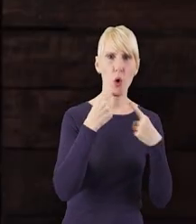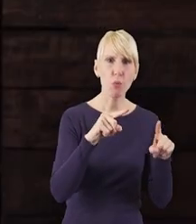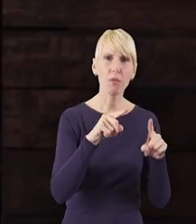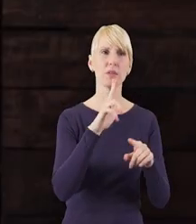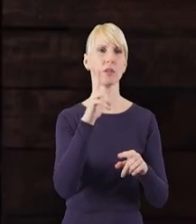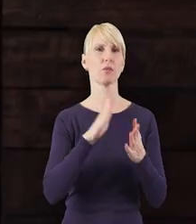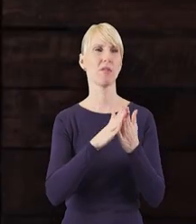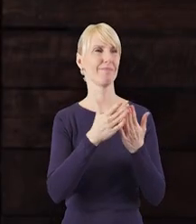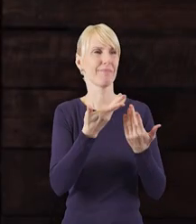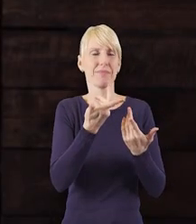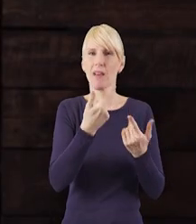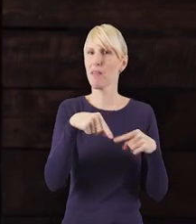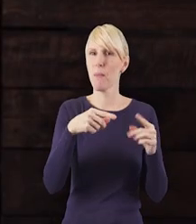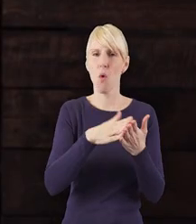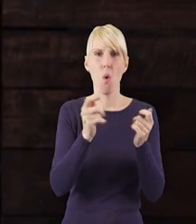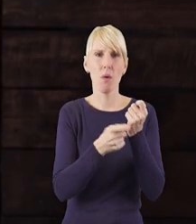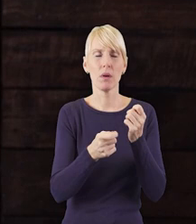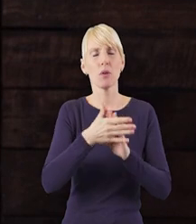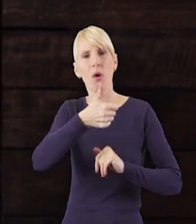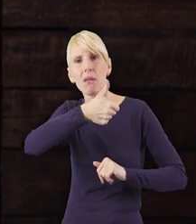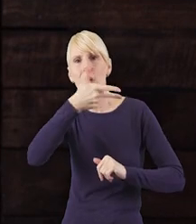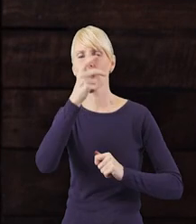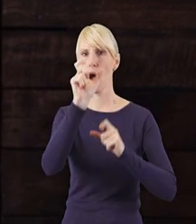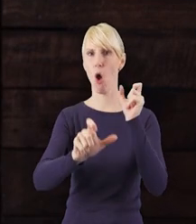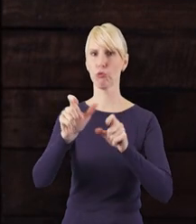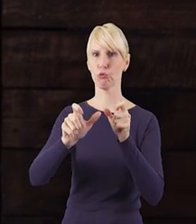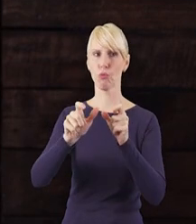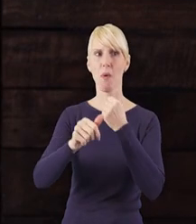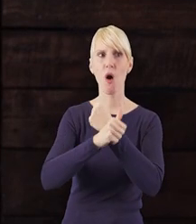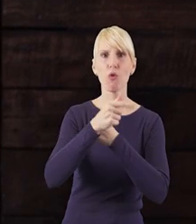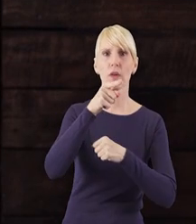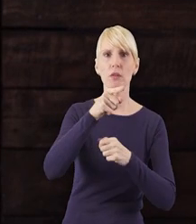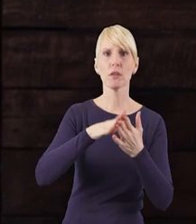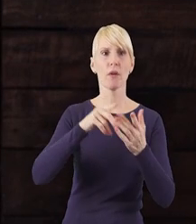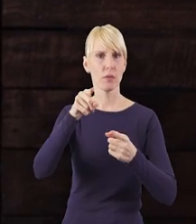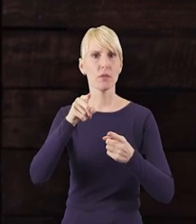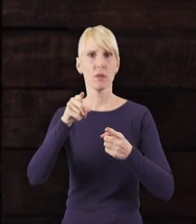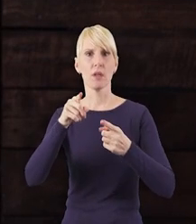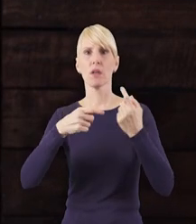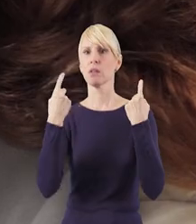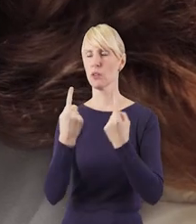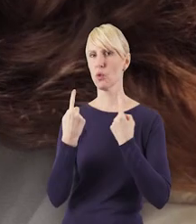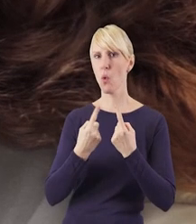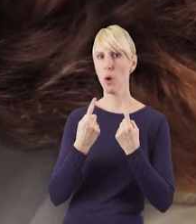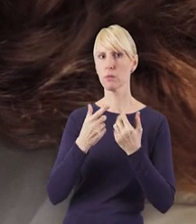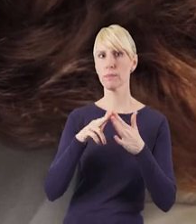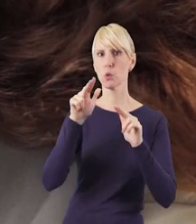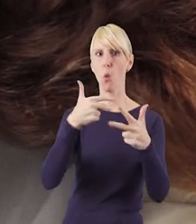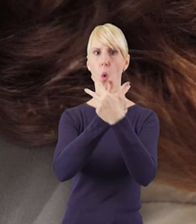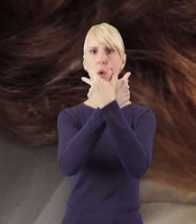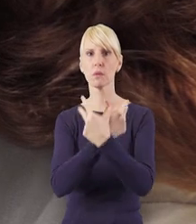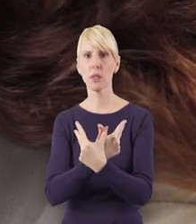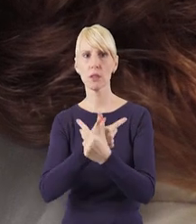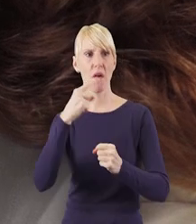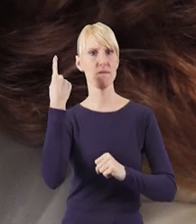Do odpowiedzialności pociągnięto zaledwie kilka osób, którym udało się udowodnić udział w zbrodniczym procederze. Zarówno sędziowie